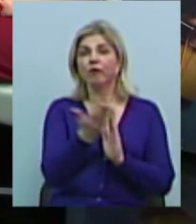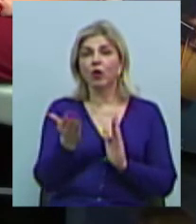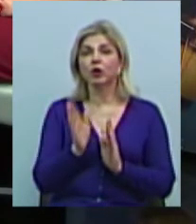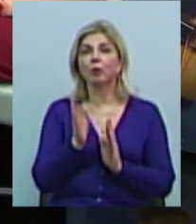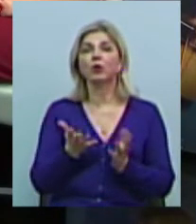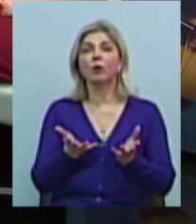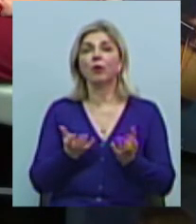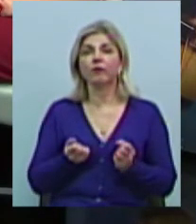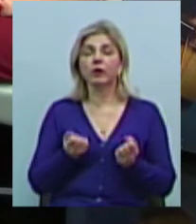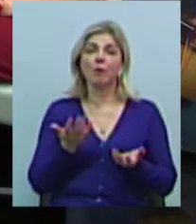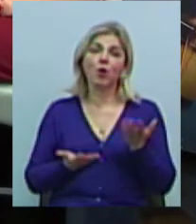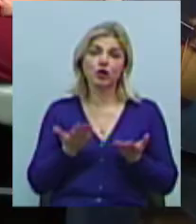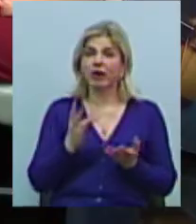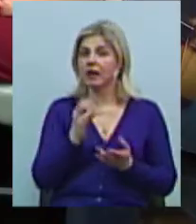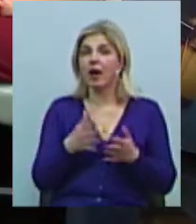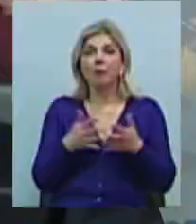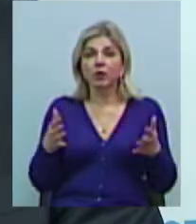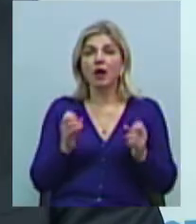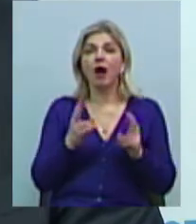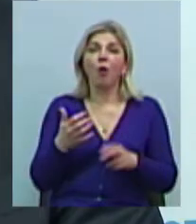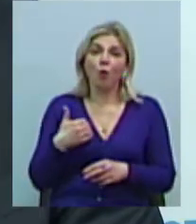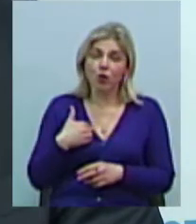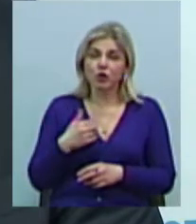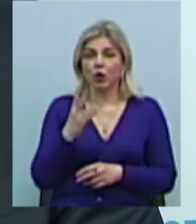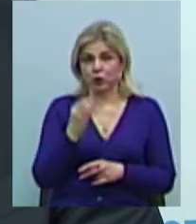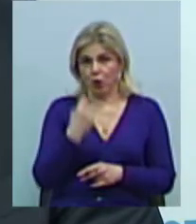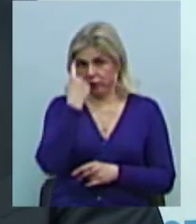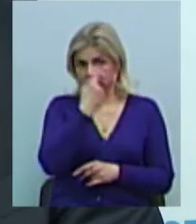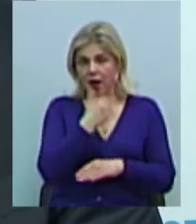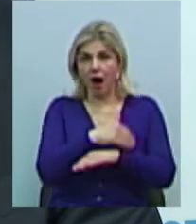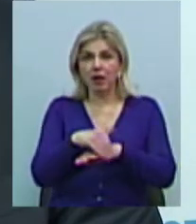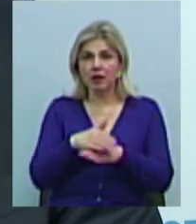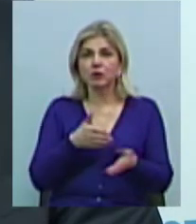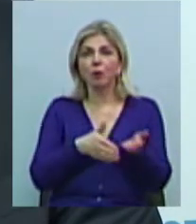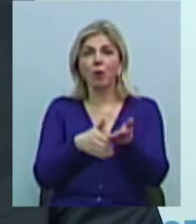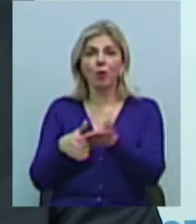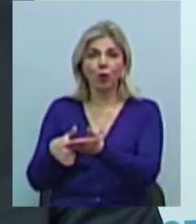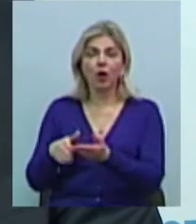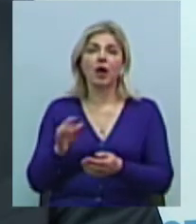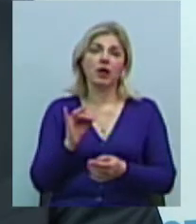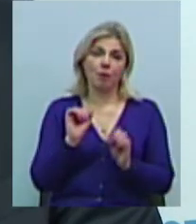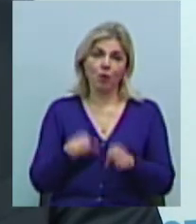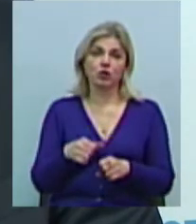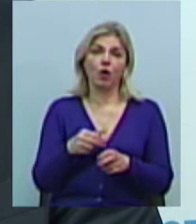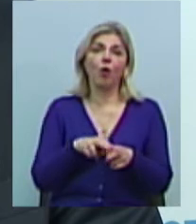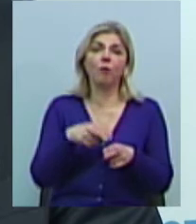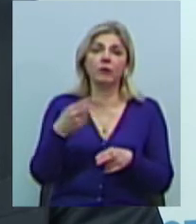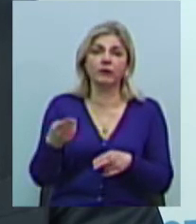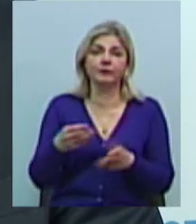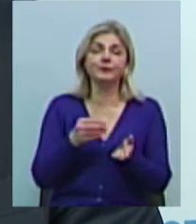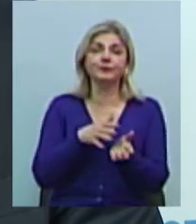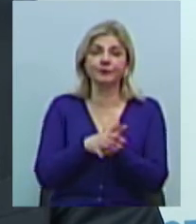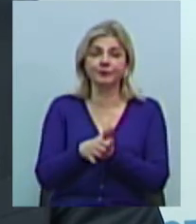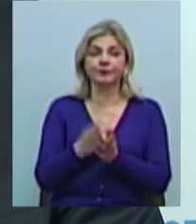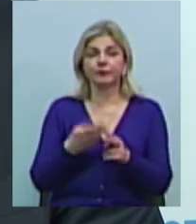ну, можливо, не таку велику, як хотілося б, але адресну допомогу, і вони можуть якось компенсувати ті витрати,